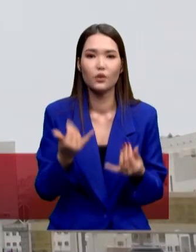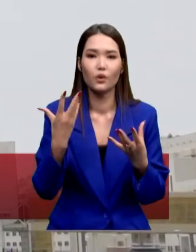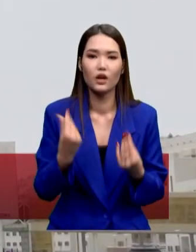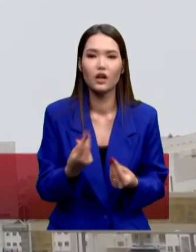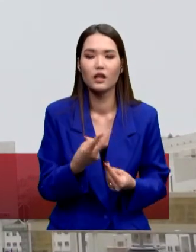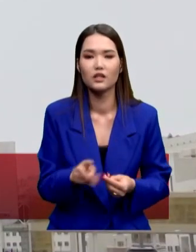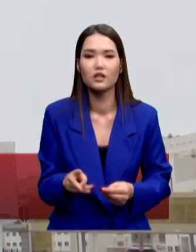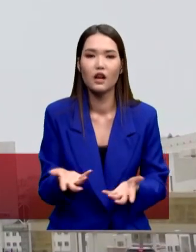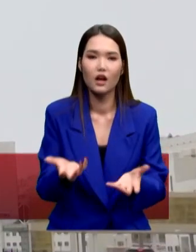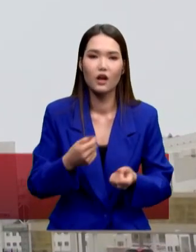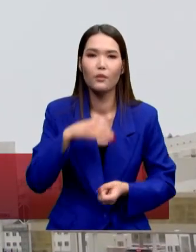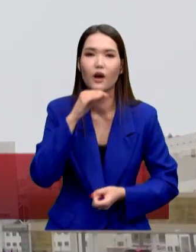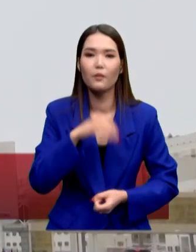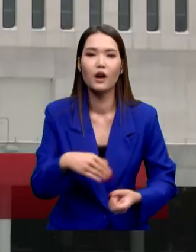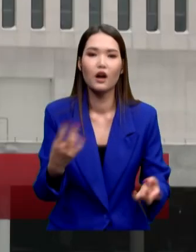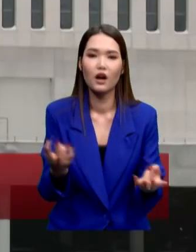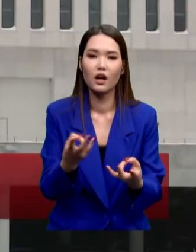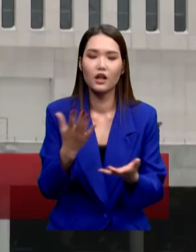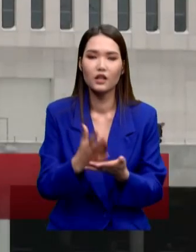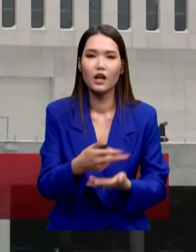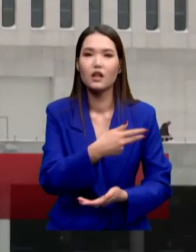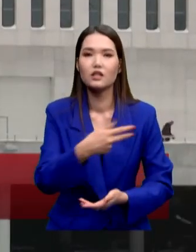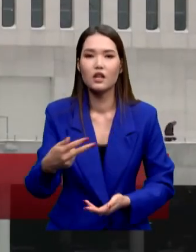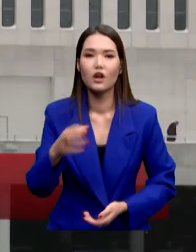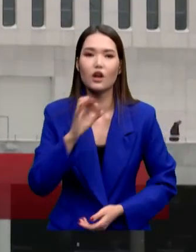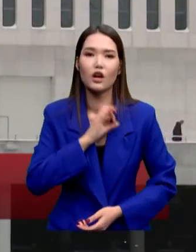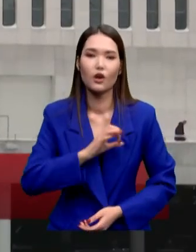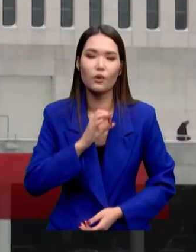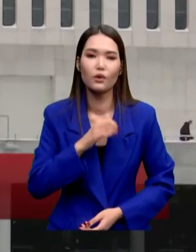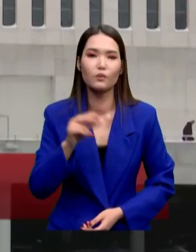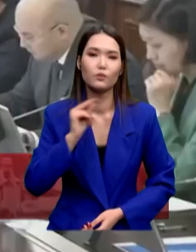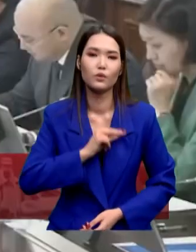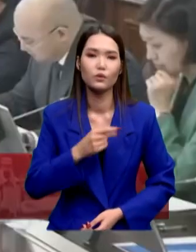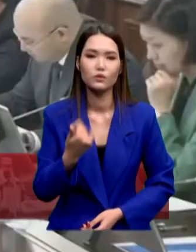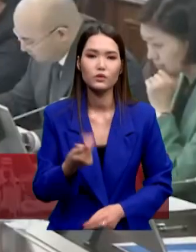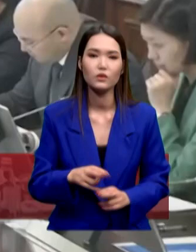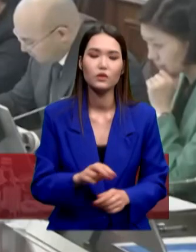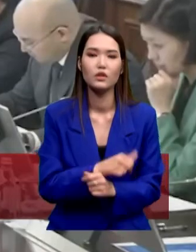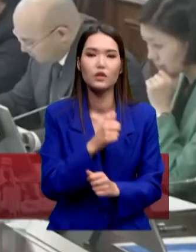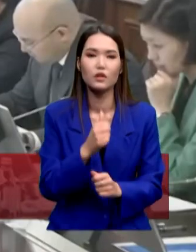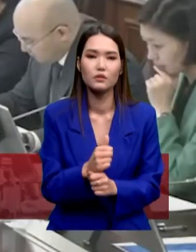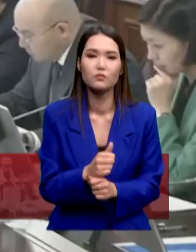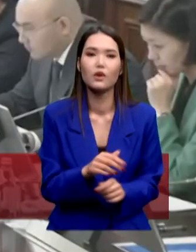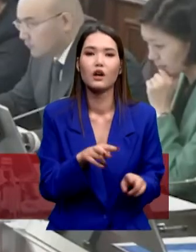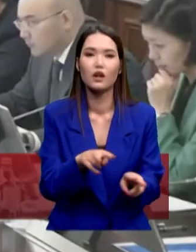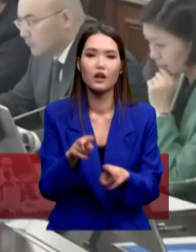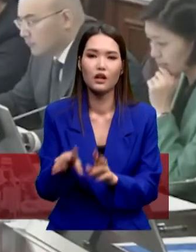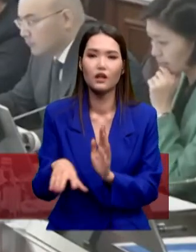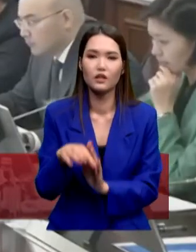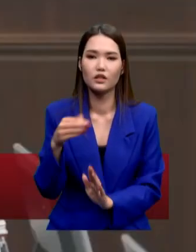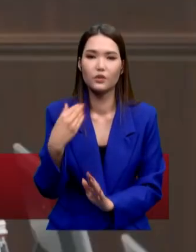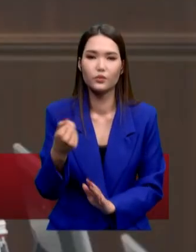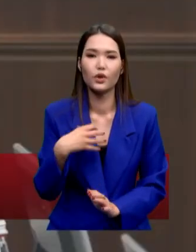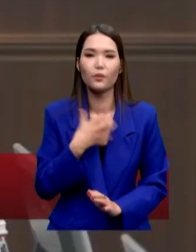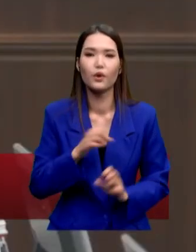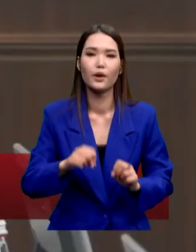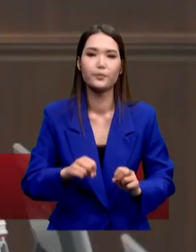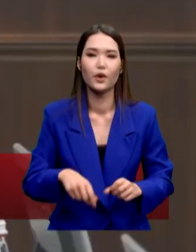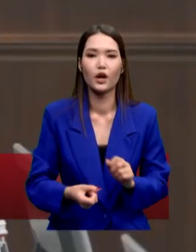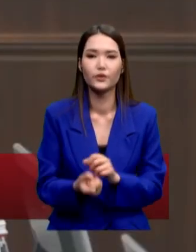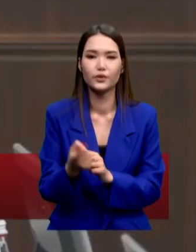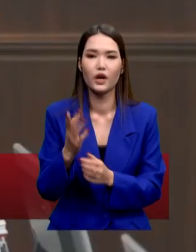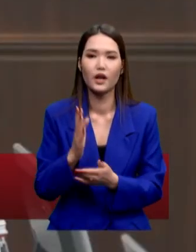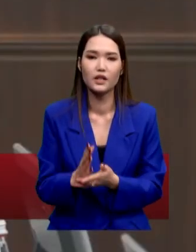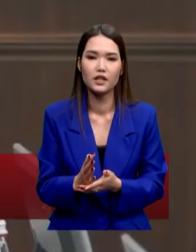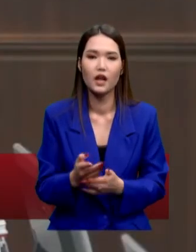еселей алатын маман қажет. Дегенмен сарапшылар үйреншікті жүйе бойынша үкімет басына қазіргі орынбасарларының бірі келуі мүмкін екенін айтады.